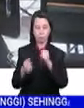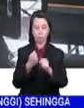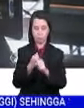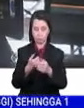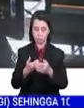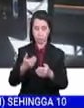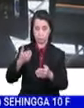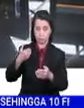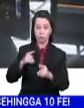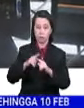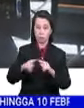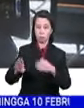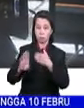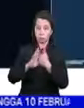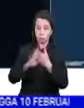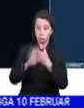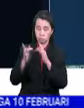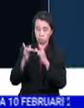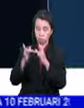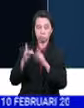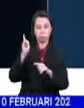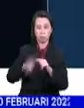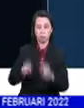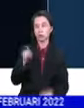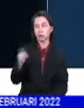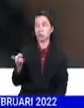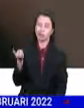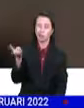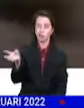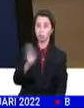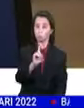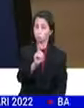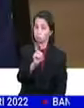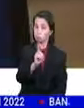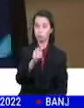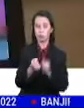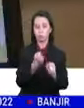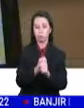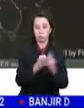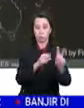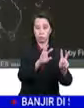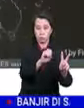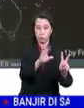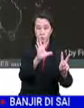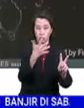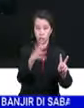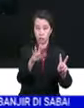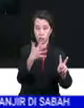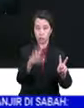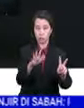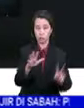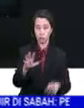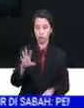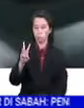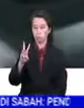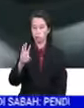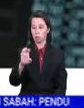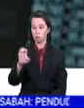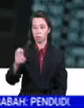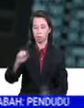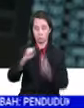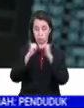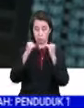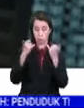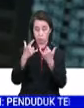sebelumnya, namun ancaman cyber ini tidak boleh dipandang ringan. Pada tahun 2015, laman web rasmi syarikat